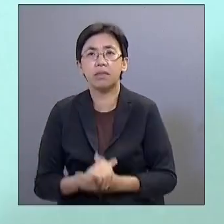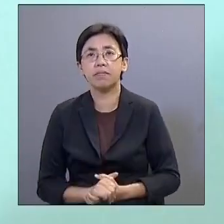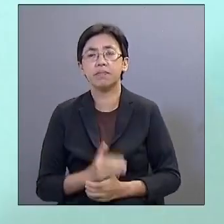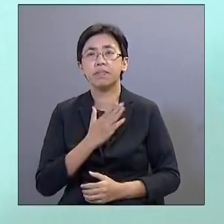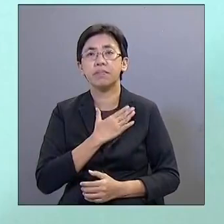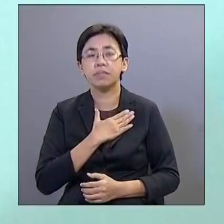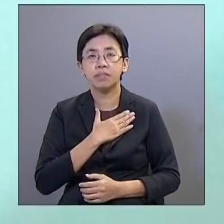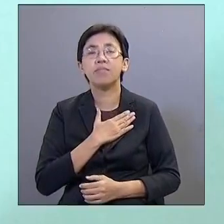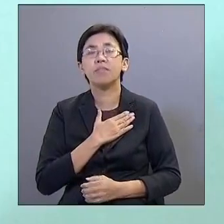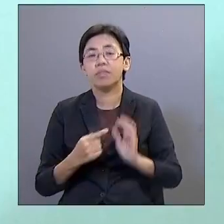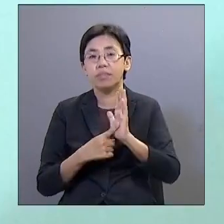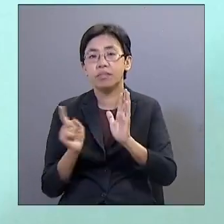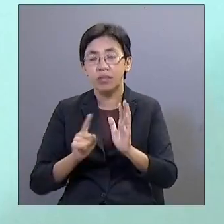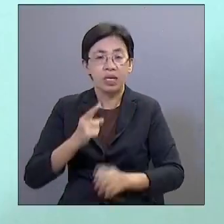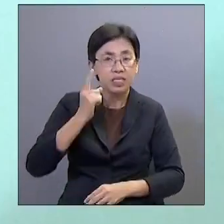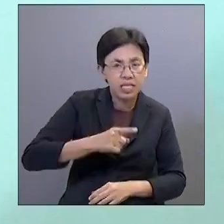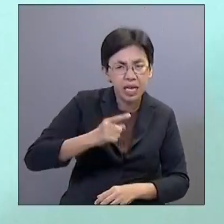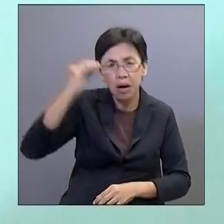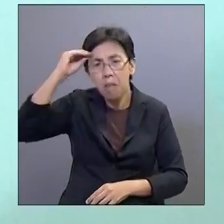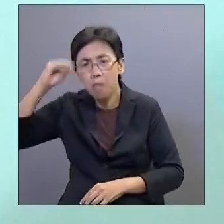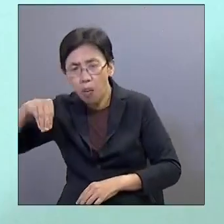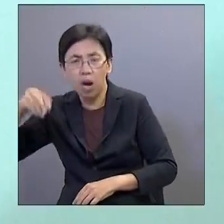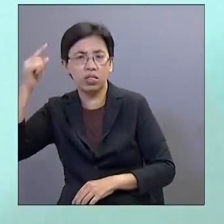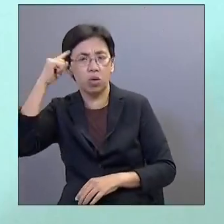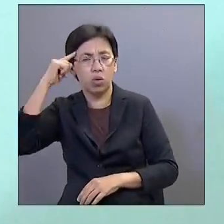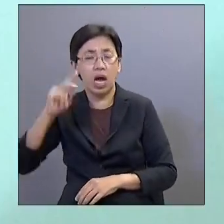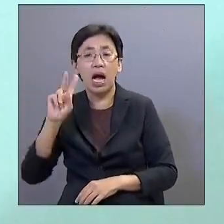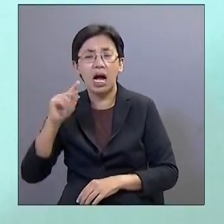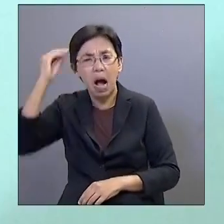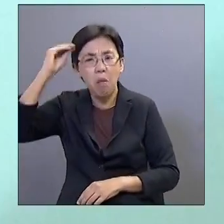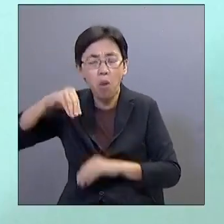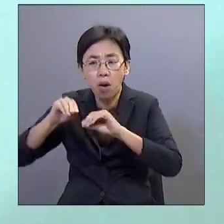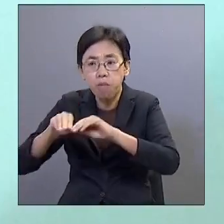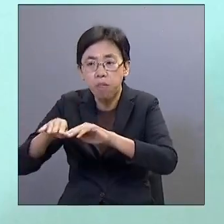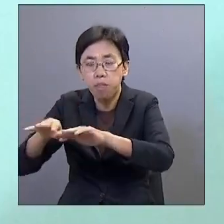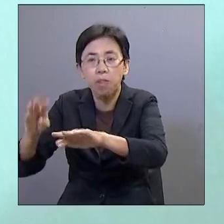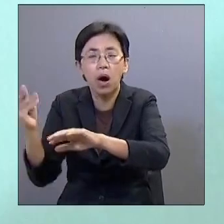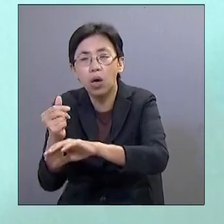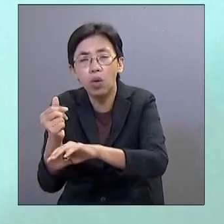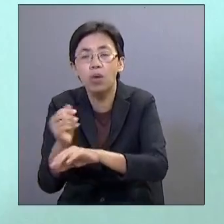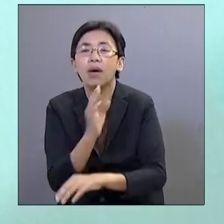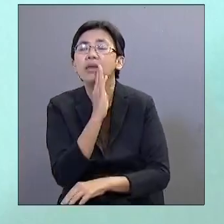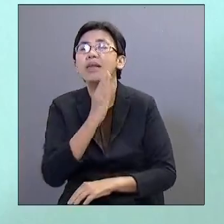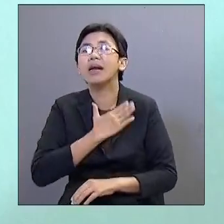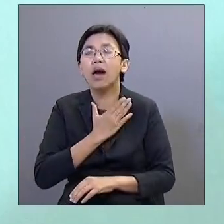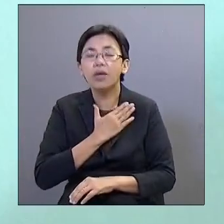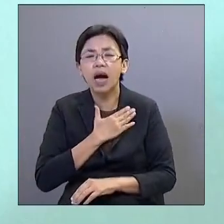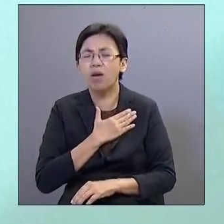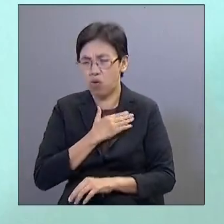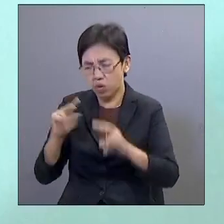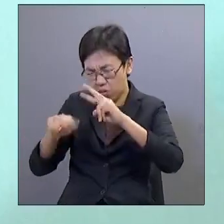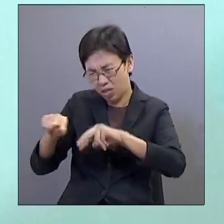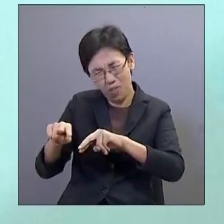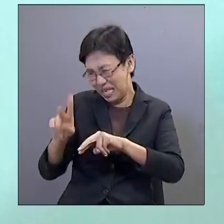ชัวร์หรือมั่วเนี่ยเพราะเราเข้าใจเลยว่าบางทีเนี่ยพอข่าวมั่วมันไปได้เร็วมากจริงๆนะคุณผู้ชมและการที่เราเป็นส่วนหนึ่งที่พยายามจะสะท้อนไปว่า